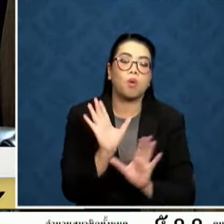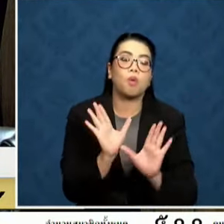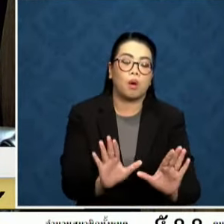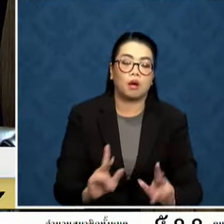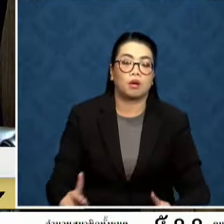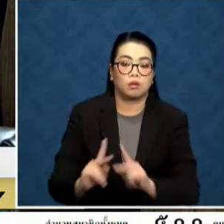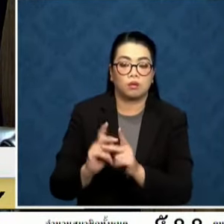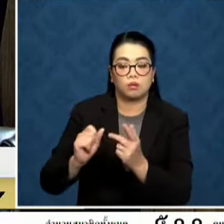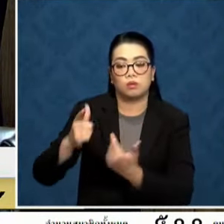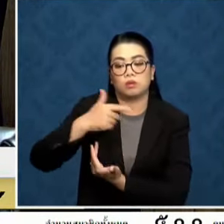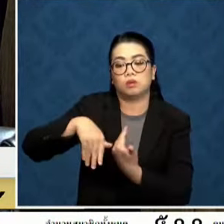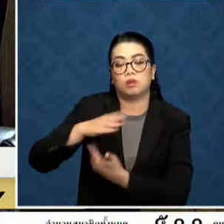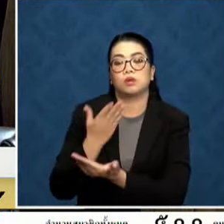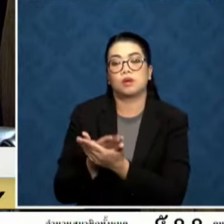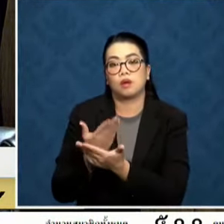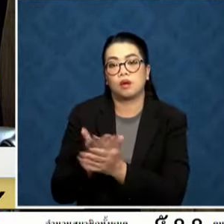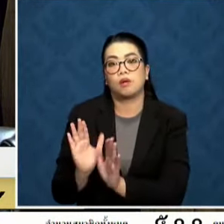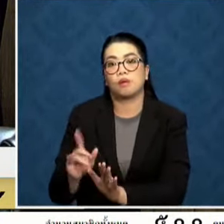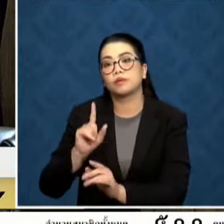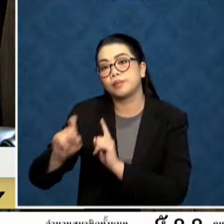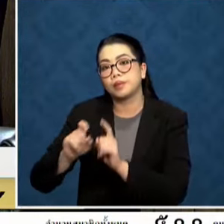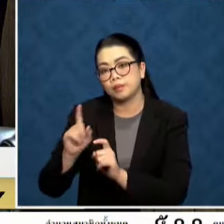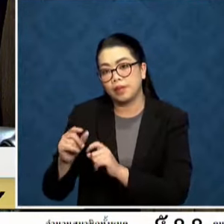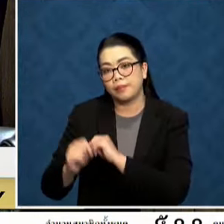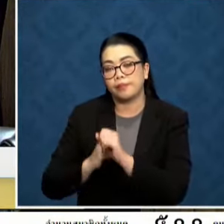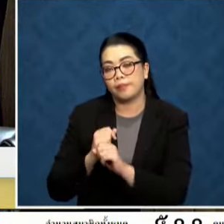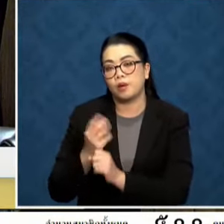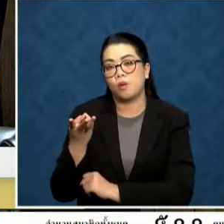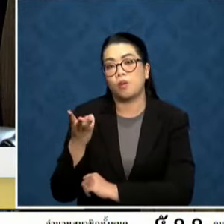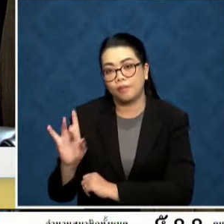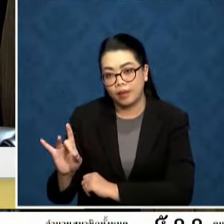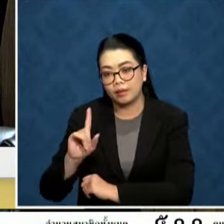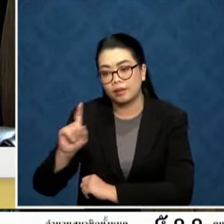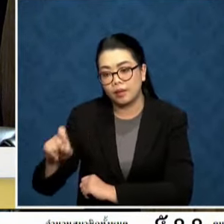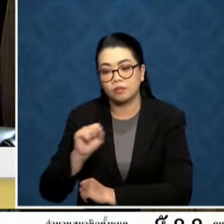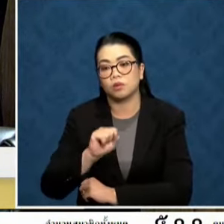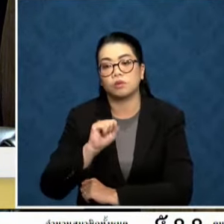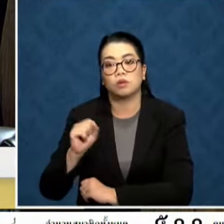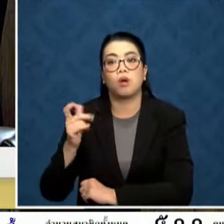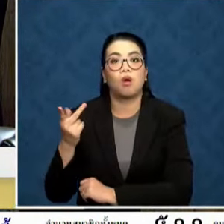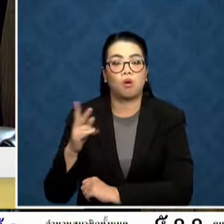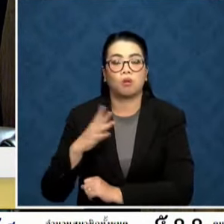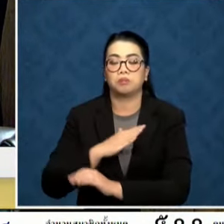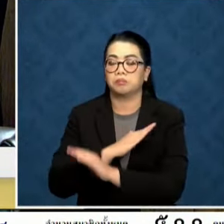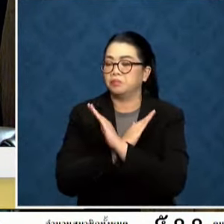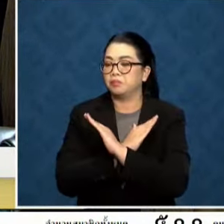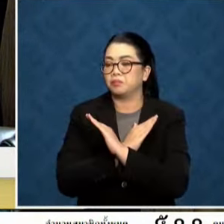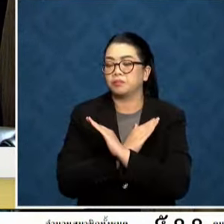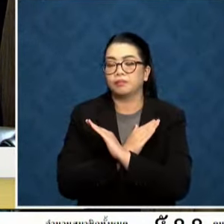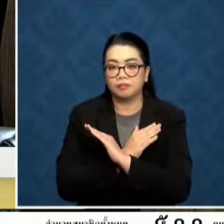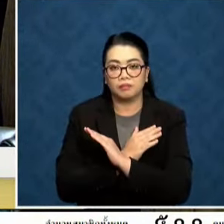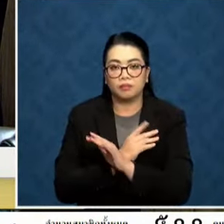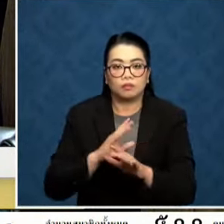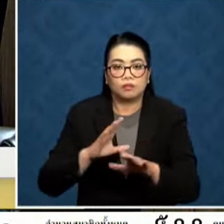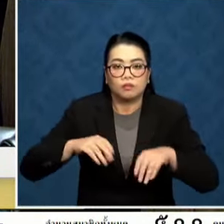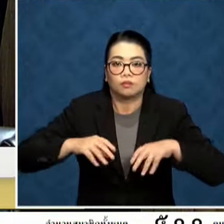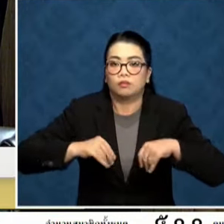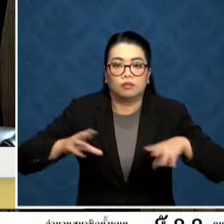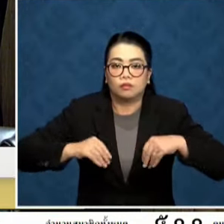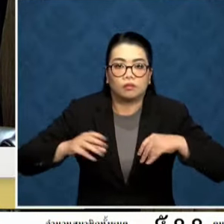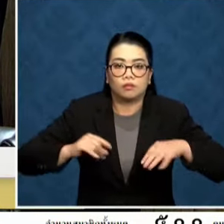การคลังในห้องคณะอนุกรรมาธิการติดตามงบประมาณ 68เนี่ยสสคก็ยังปฏิเสธปฏิเสธเสียงแข็งเลยนะคะ